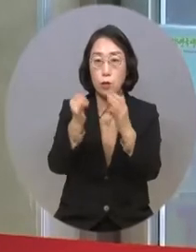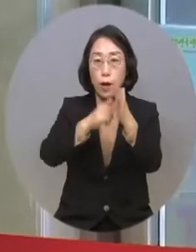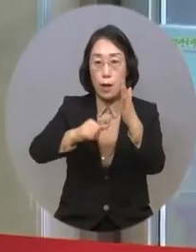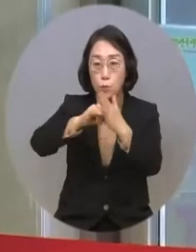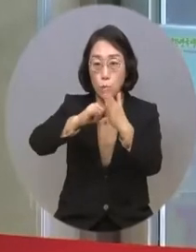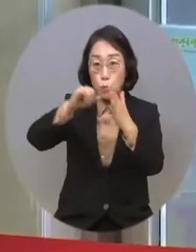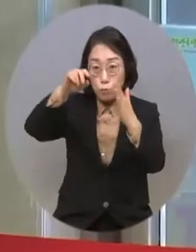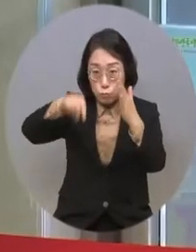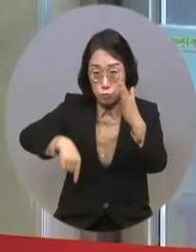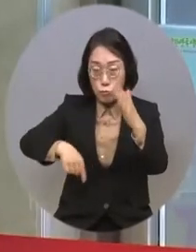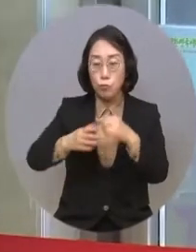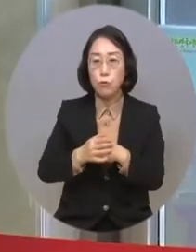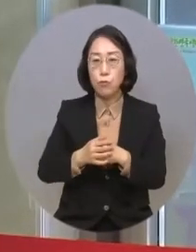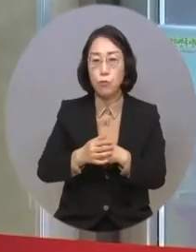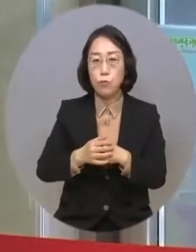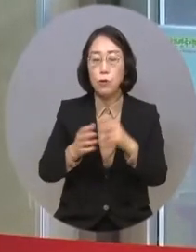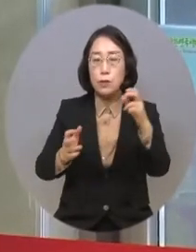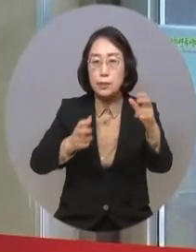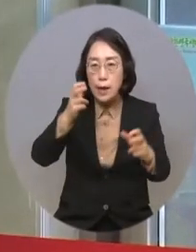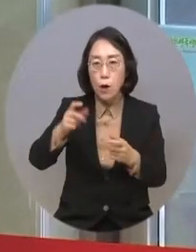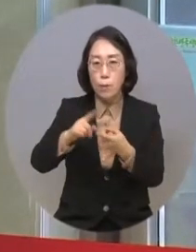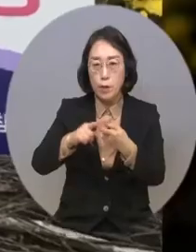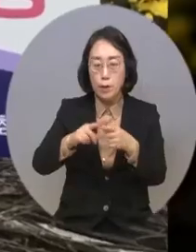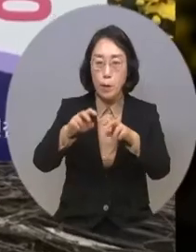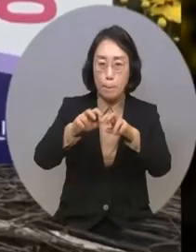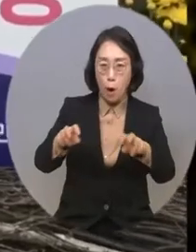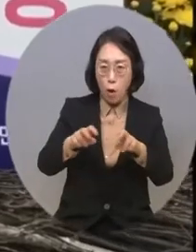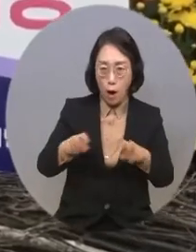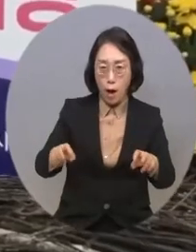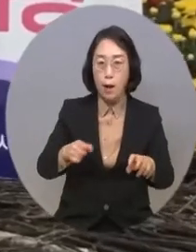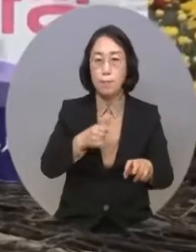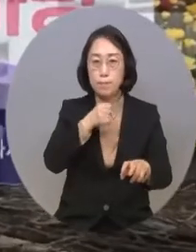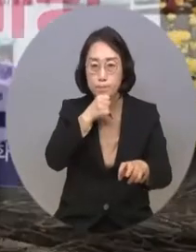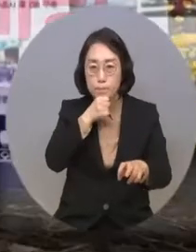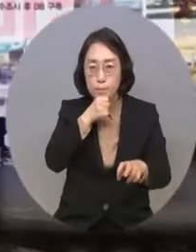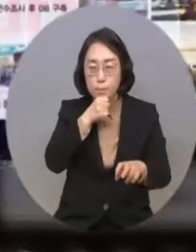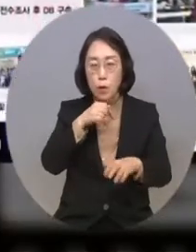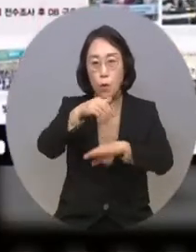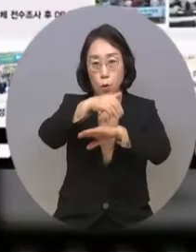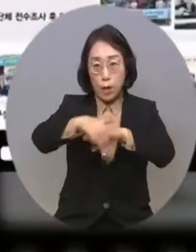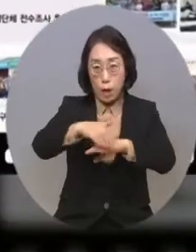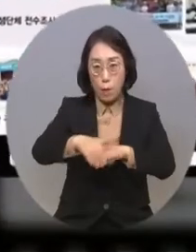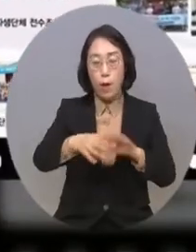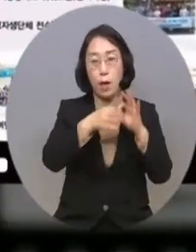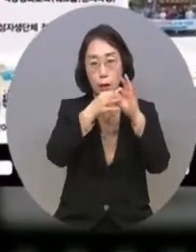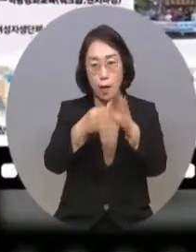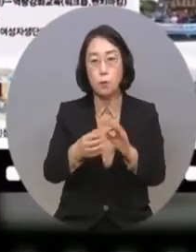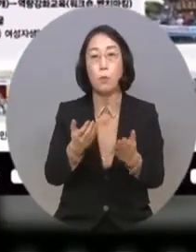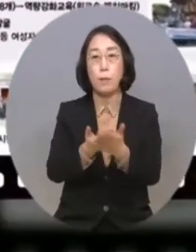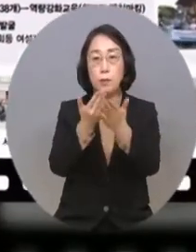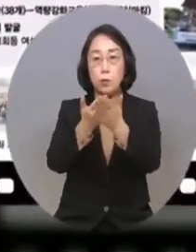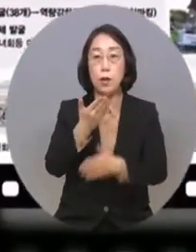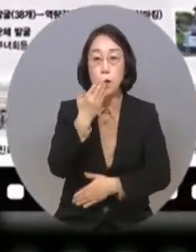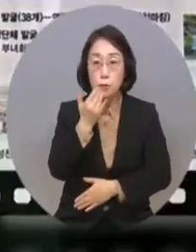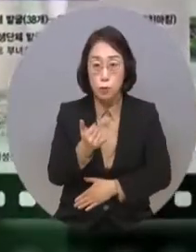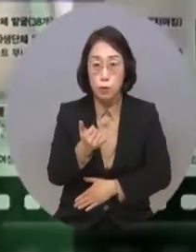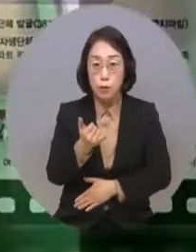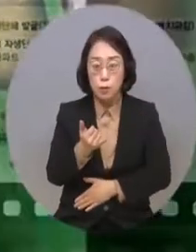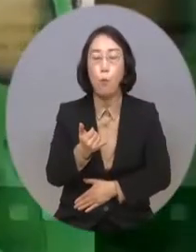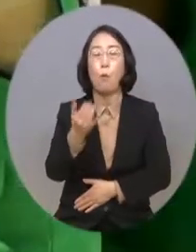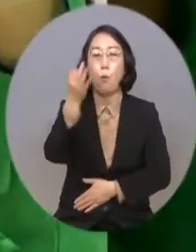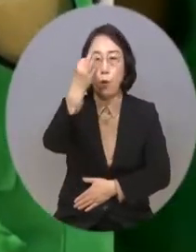그동안 추진 사업에 대한 실적 평가와 추진 계획에 대한 지속 성장 가능성 등을